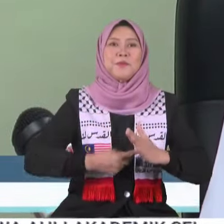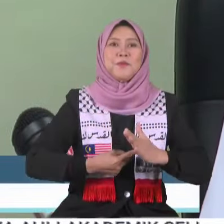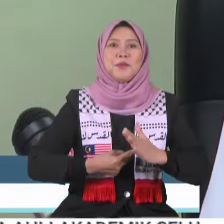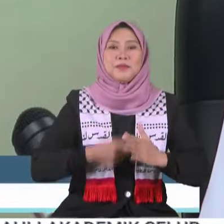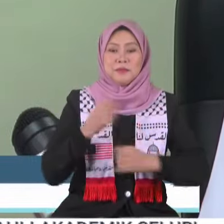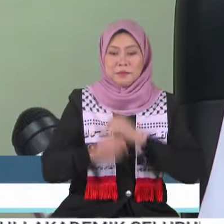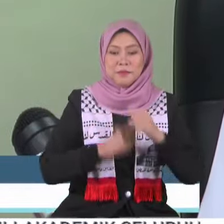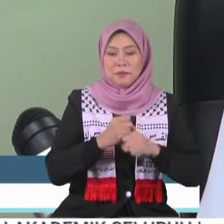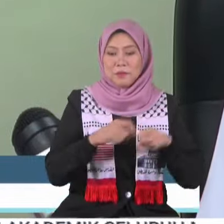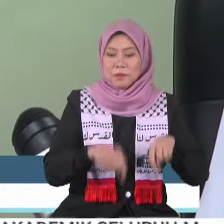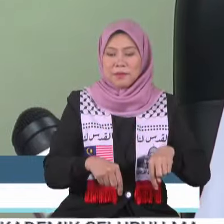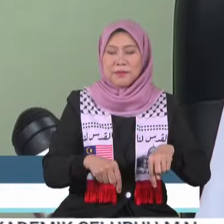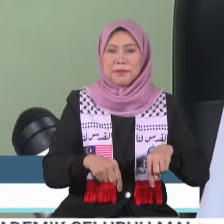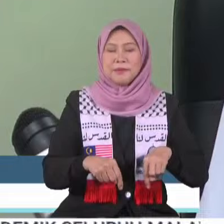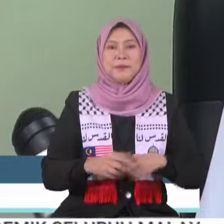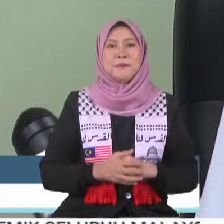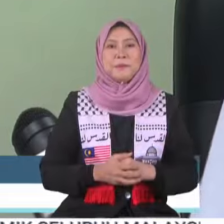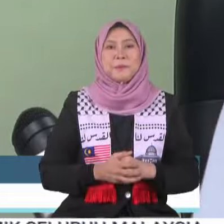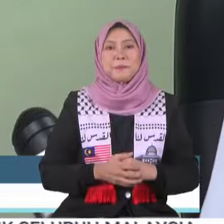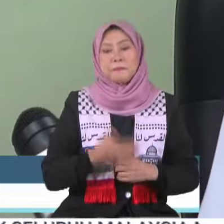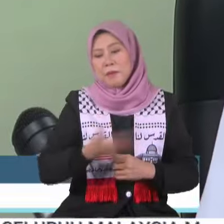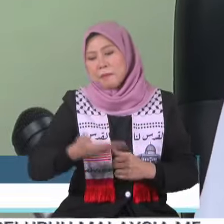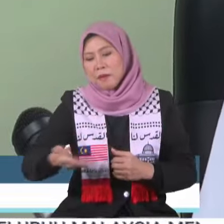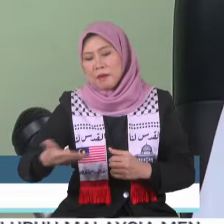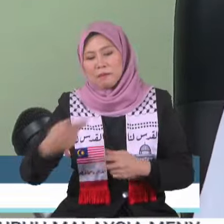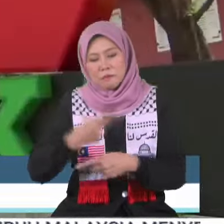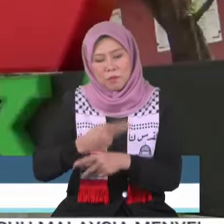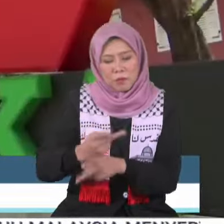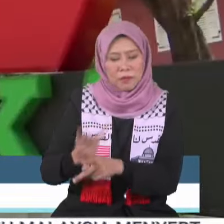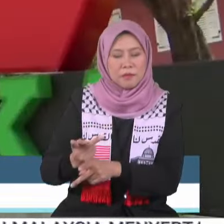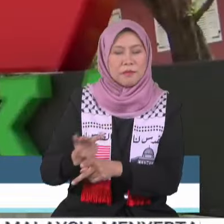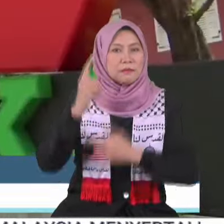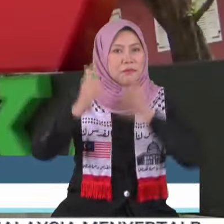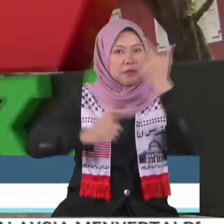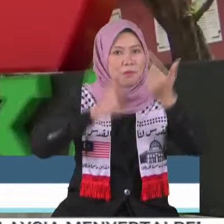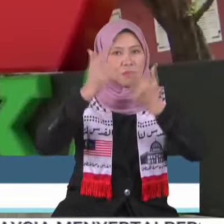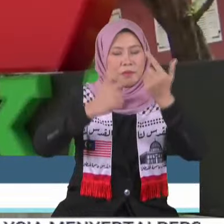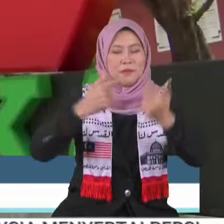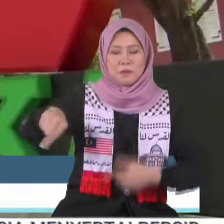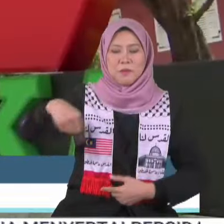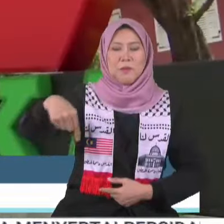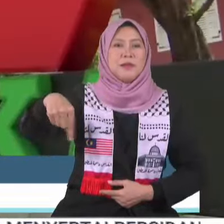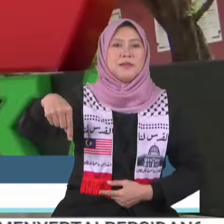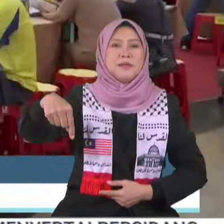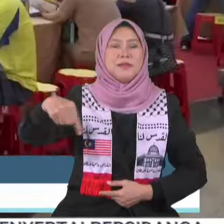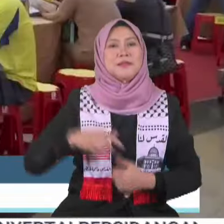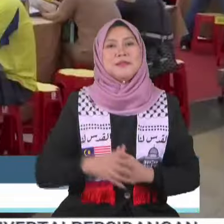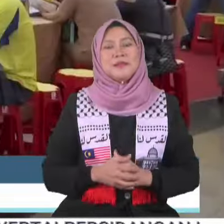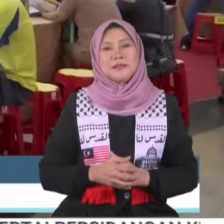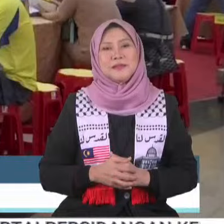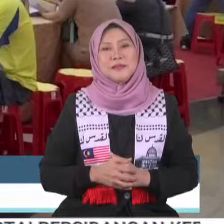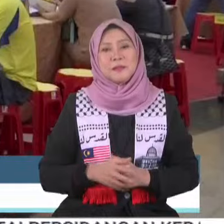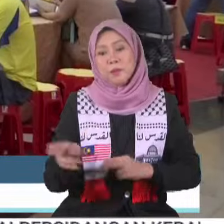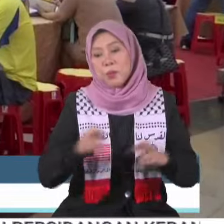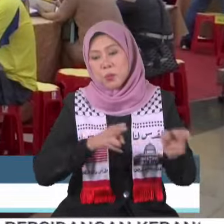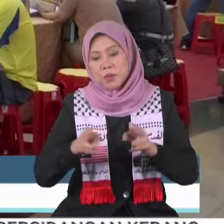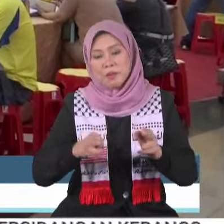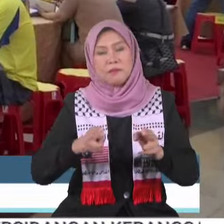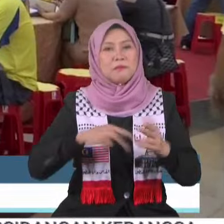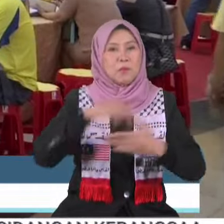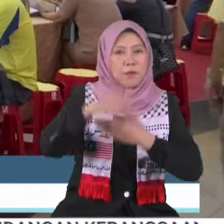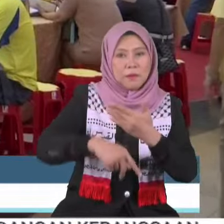ini dengan mengangkat produk-produk pelancongan berkualiti tinggi dan pengurusan acara